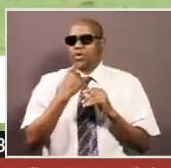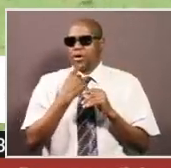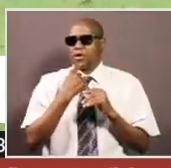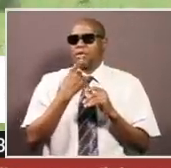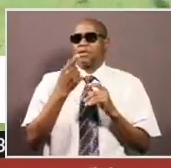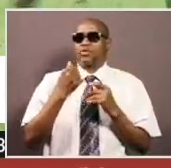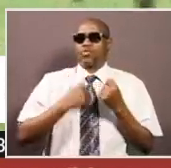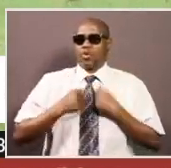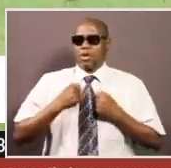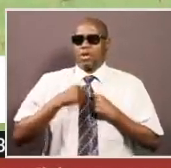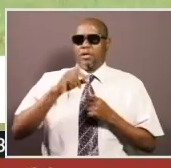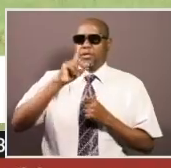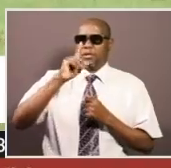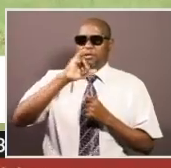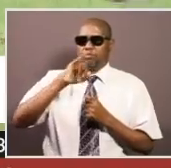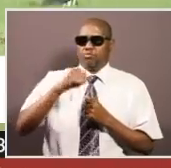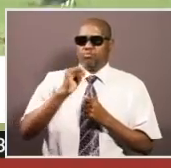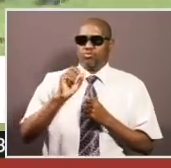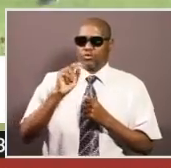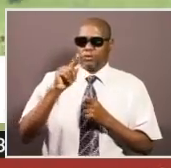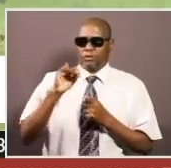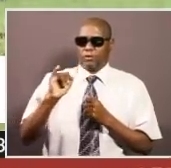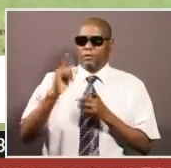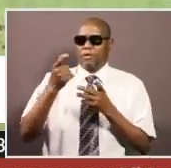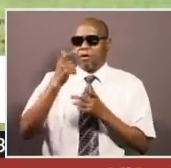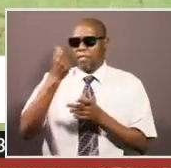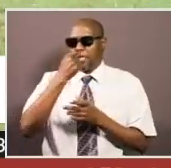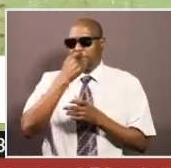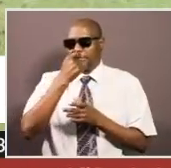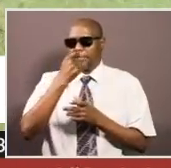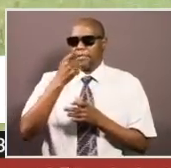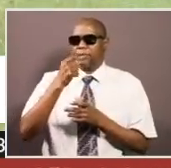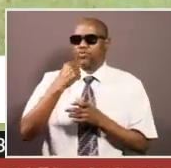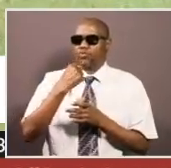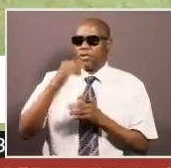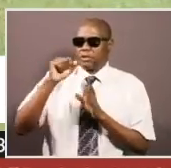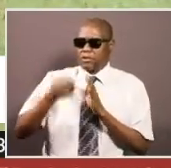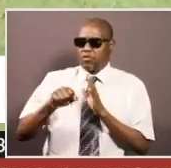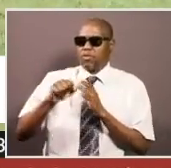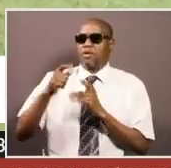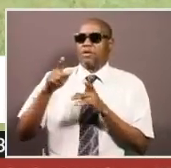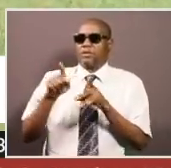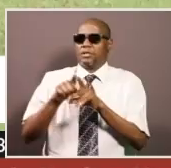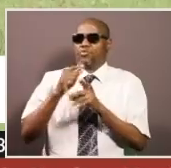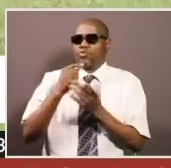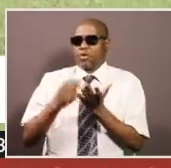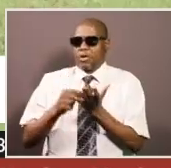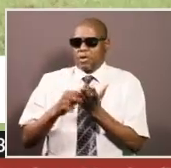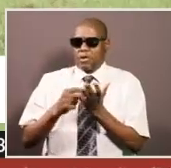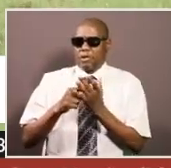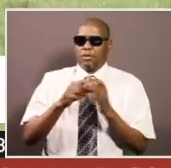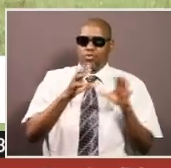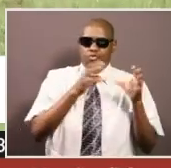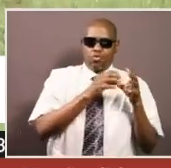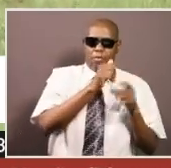Huku kundi B likiwa ni Tanzania, Zanzibar, Sudan Kusini na Uganda. Mechi zote za kundi A